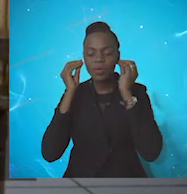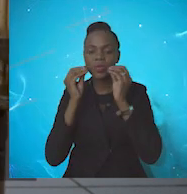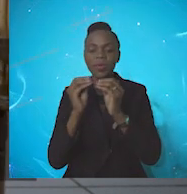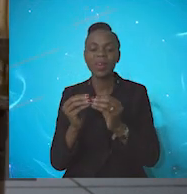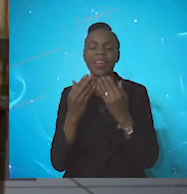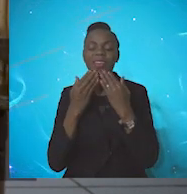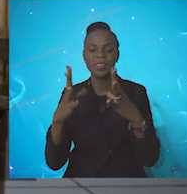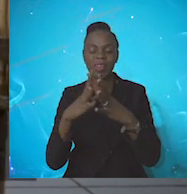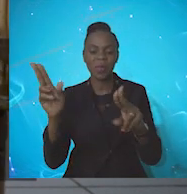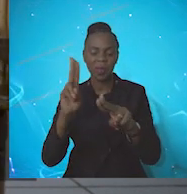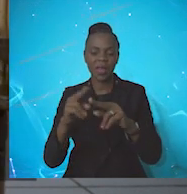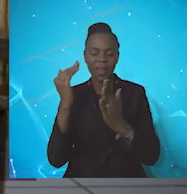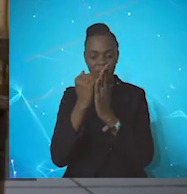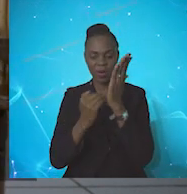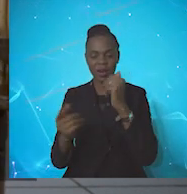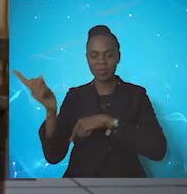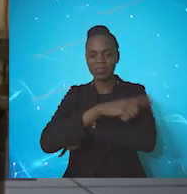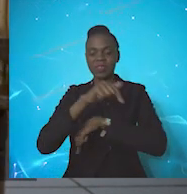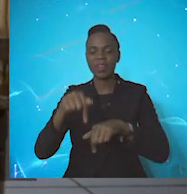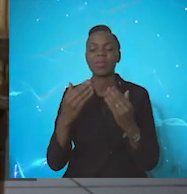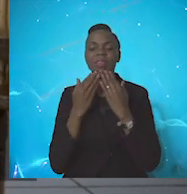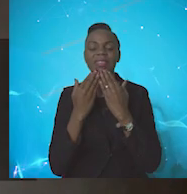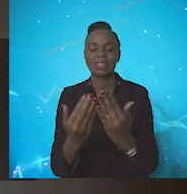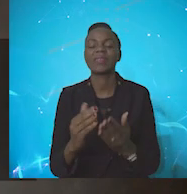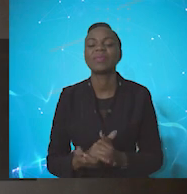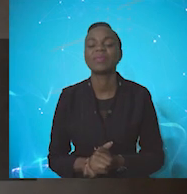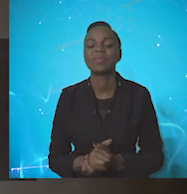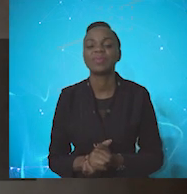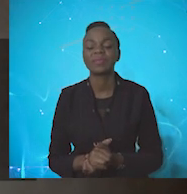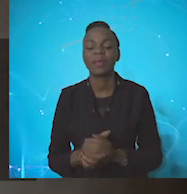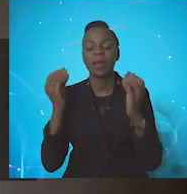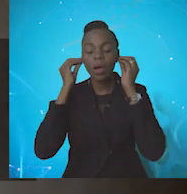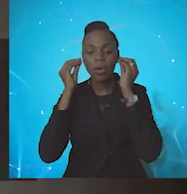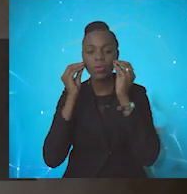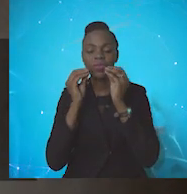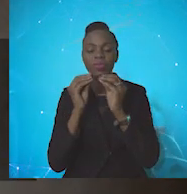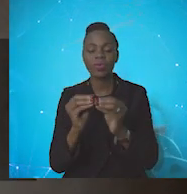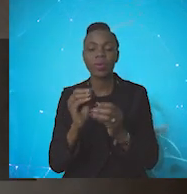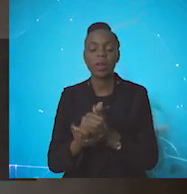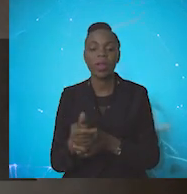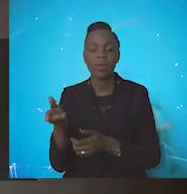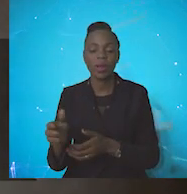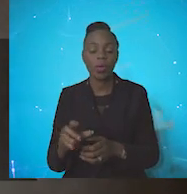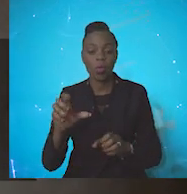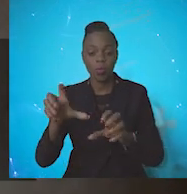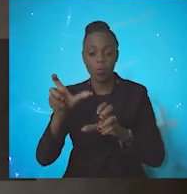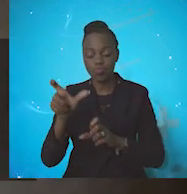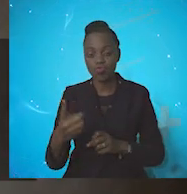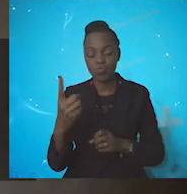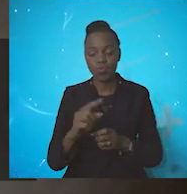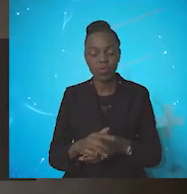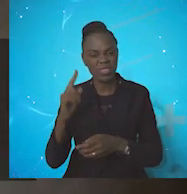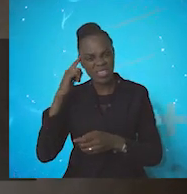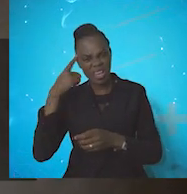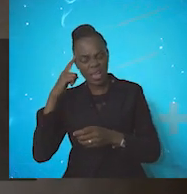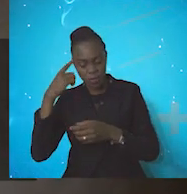tathokoza kwambiri pokhala nafe mprogramu tsiku lalero zikoma kwambiri zikoma Dr. Eltas Dziwani, mmodzi mwa akatswiri a za science